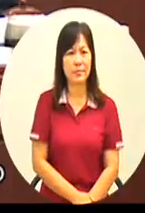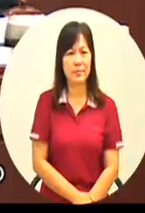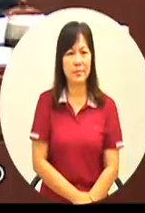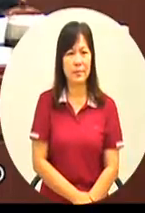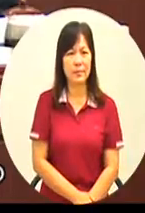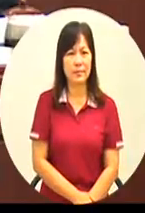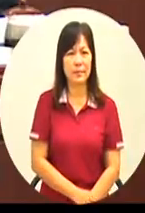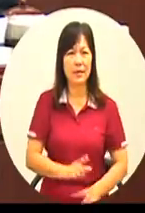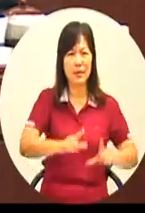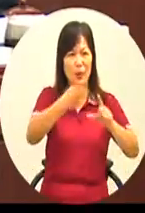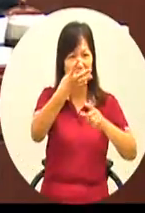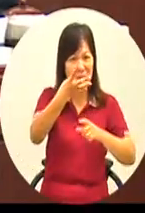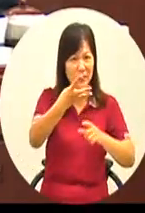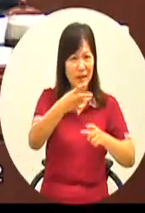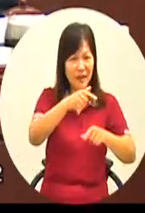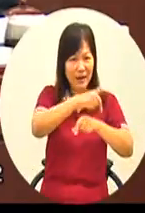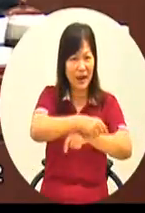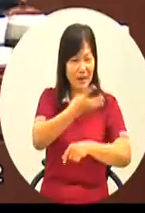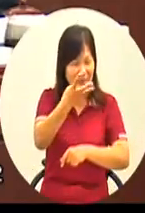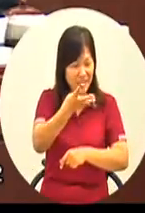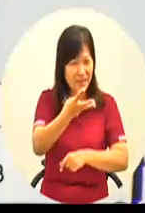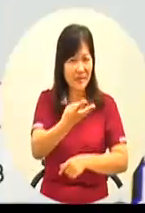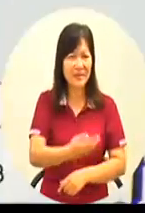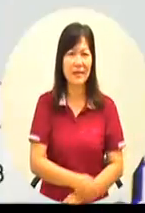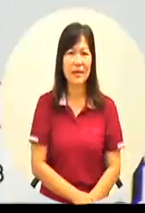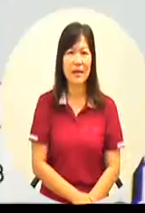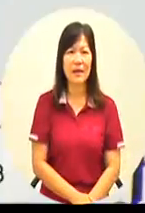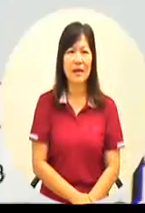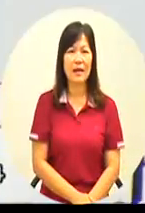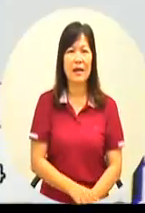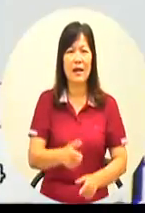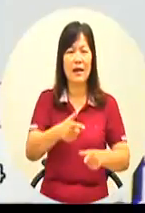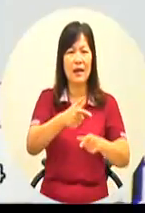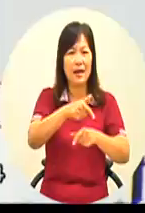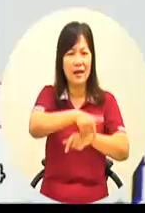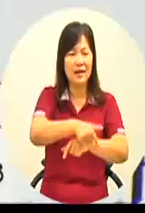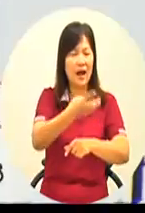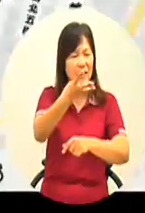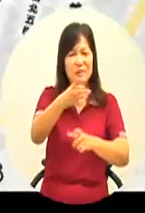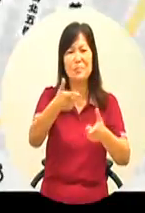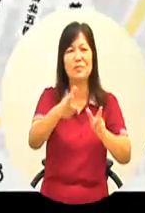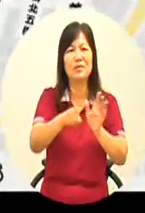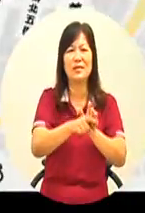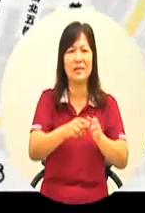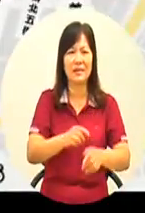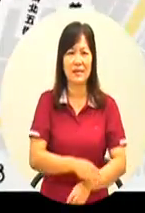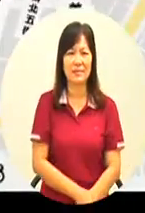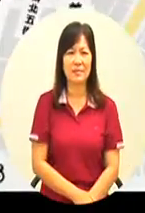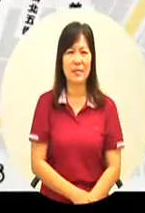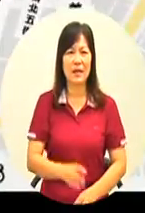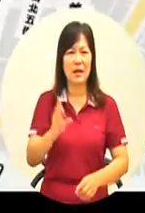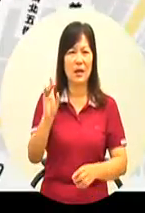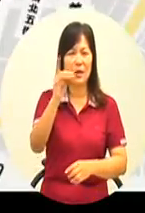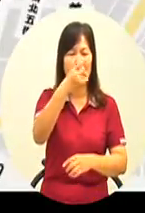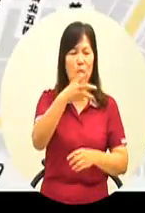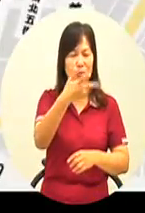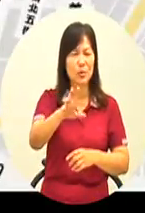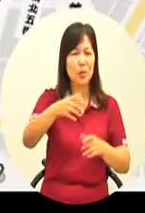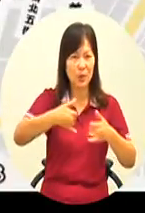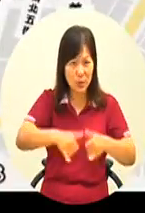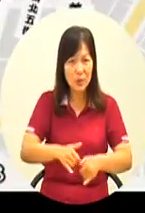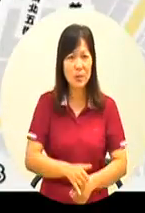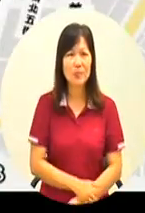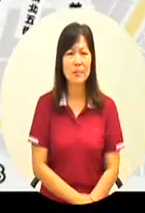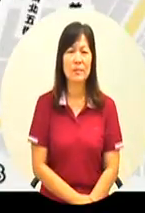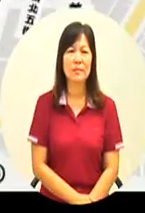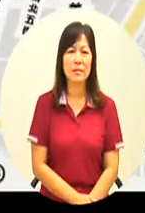嘿。 东市吧，南市。 好，请坐。这条不叫美术南市，这条叫龙水路。好，